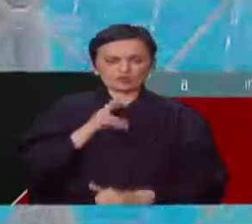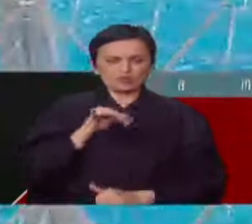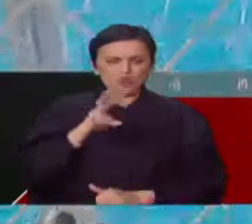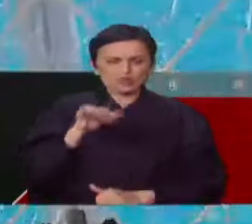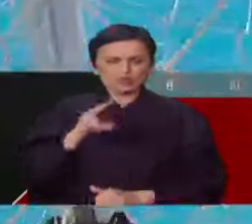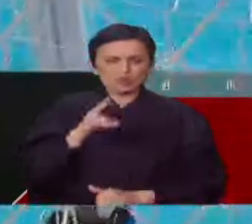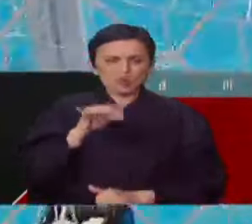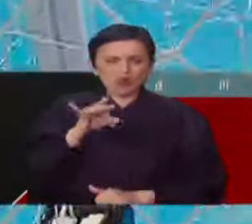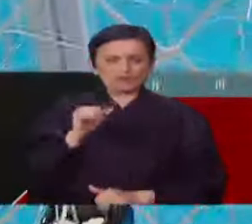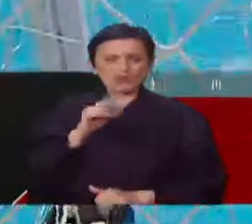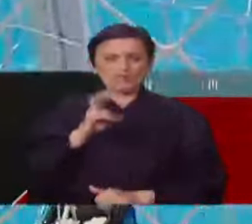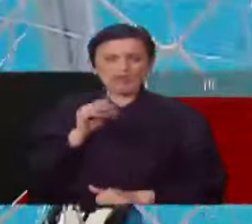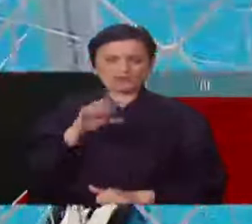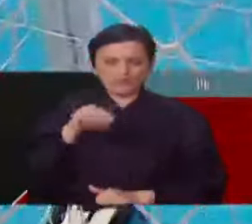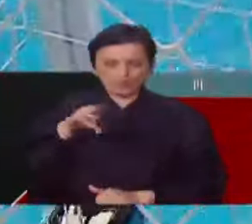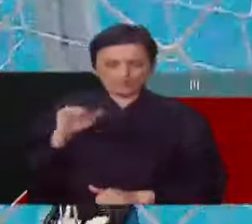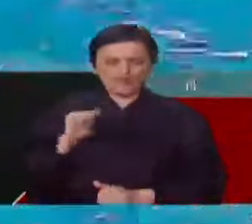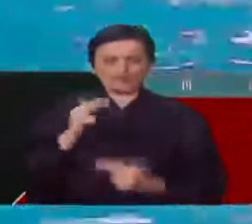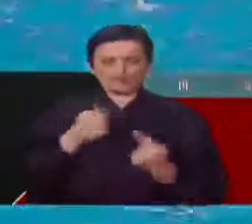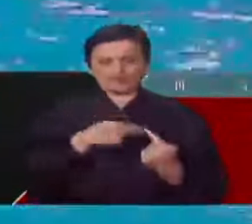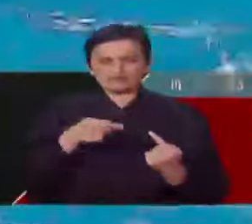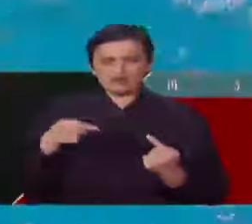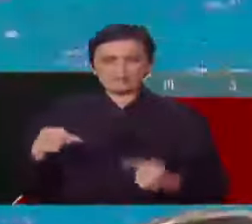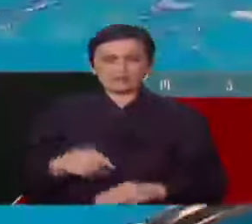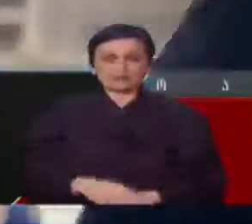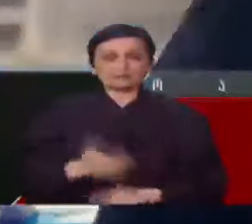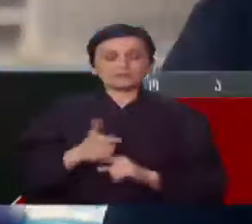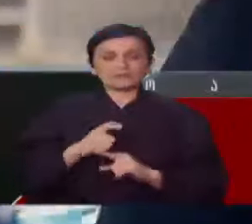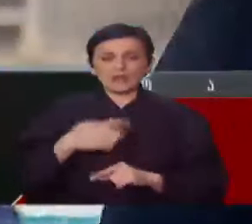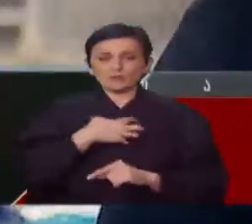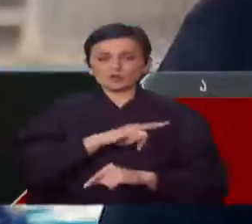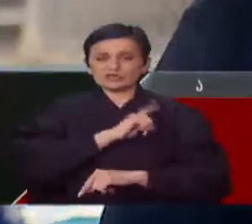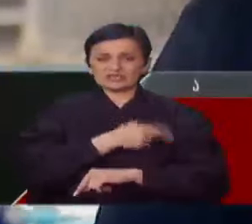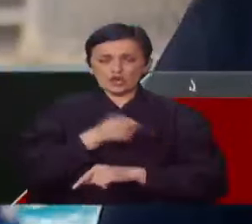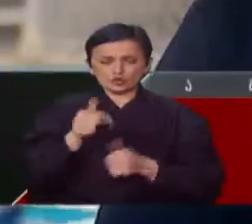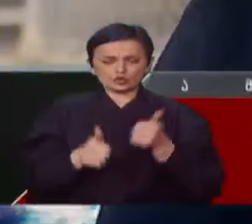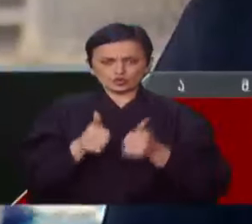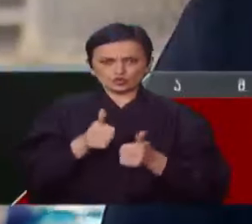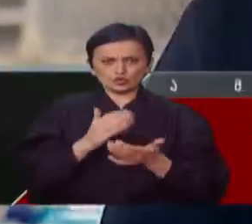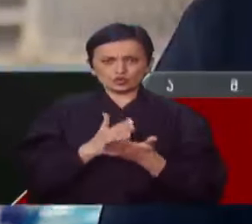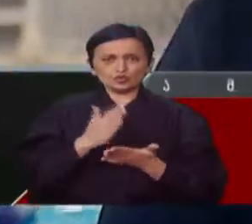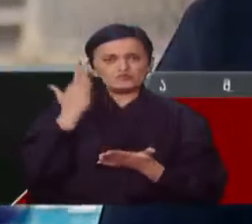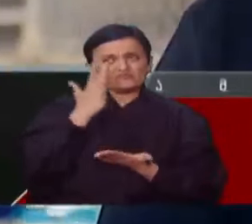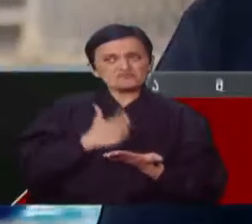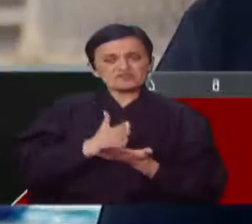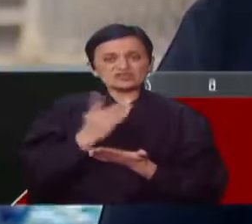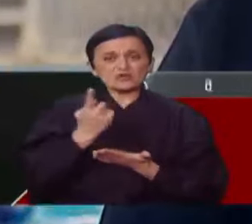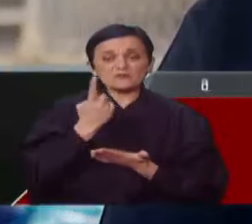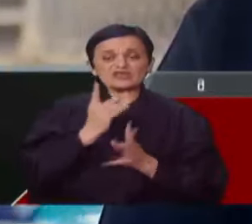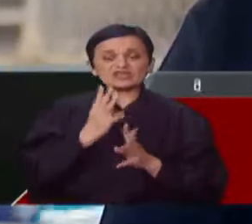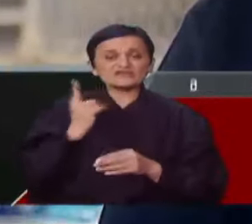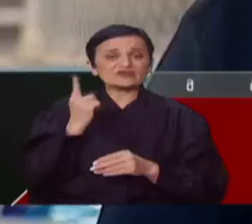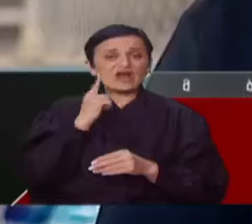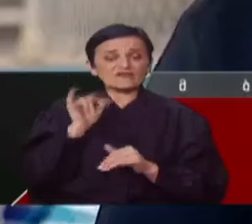Dubrovniki, Proreco, Barcelona და სხვა. Ძალიან მნიშვნელოვანი და ძლიერი ტურნირი არის. Მიზანი გვაქვს რომ პირველ რიგში გავიგოთ